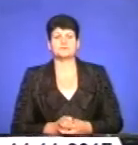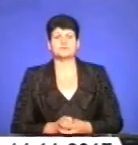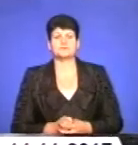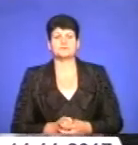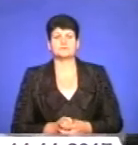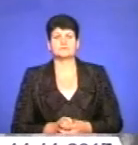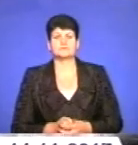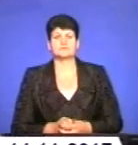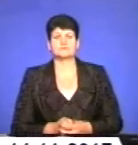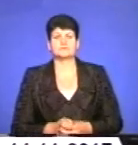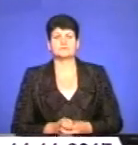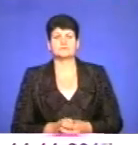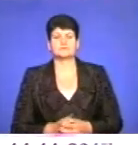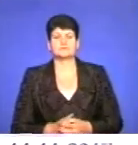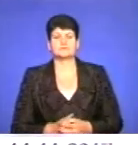Вісті ТТБ.